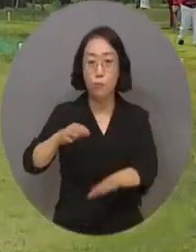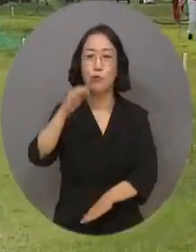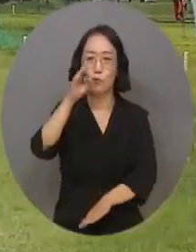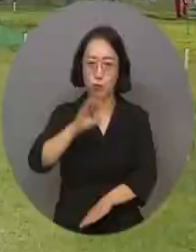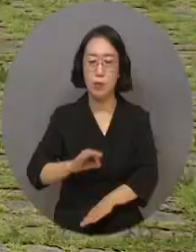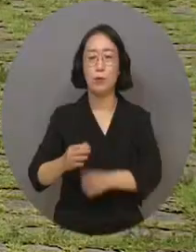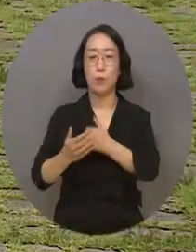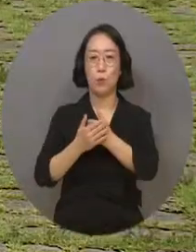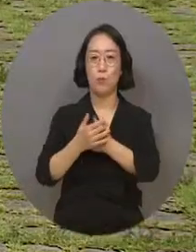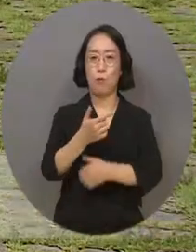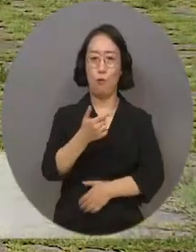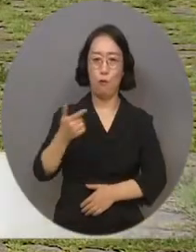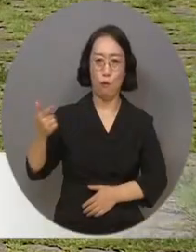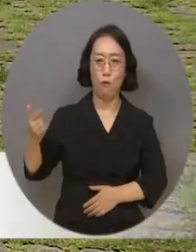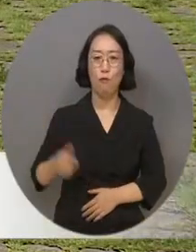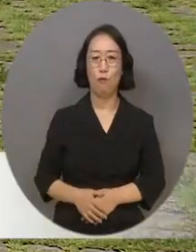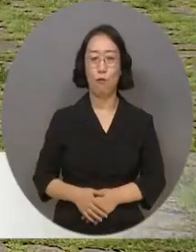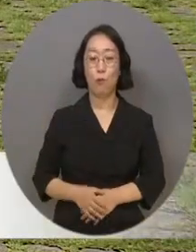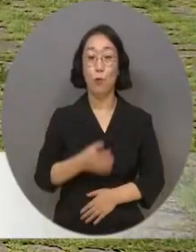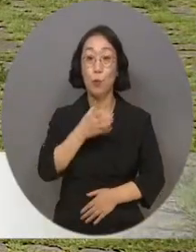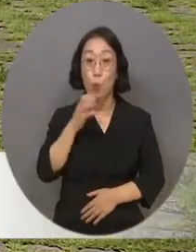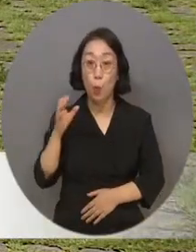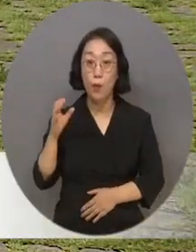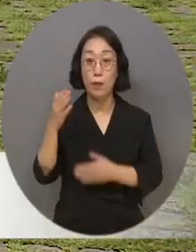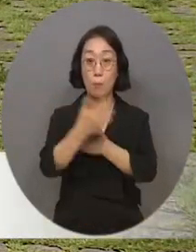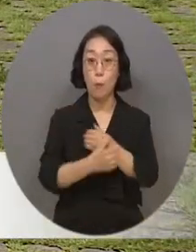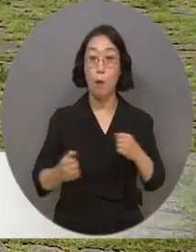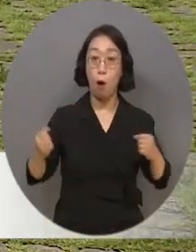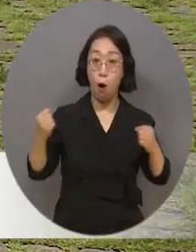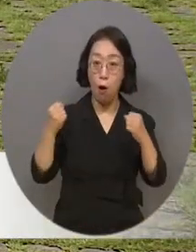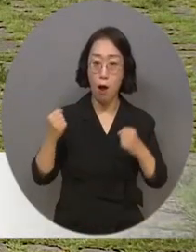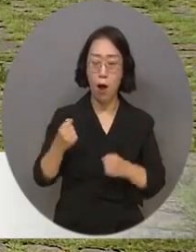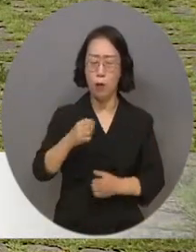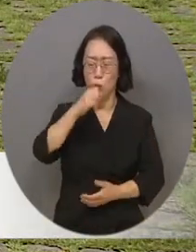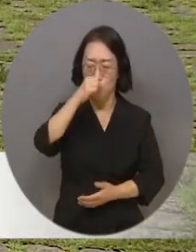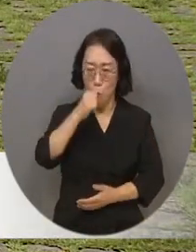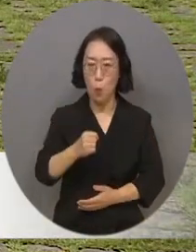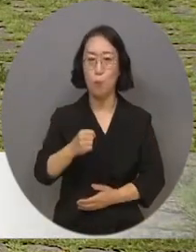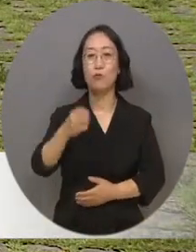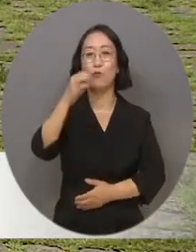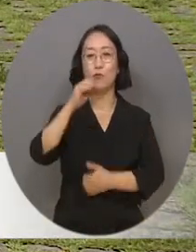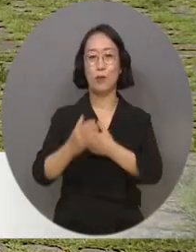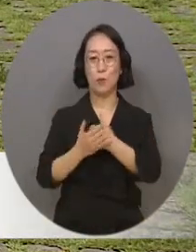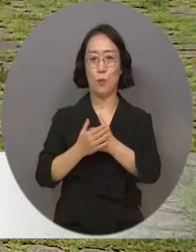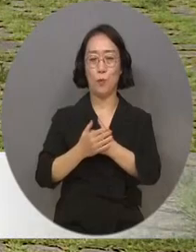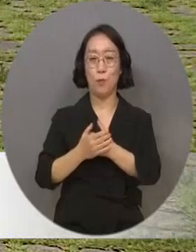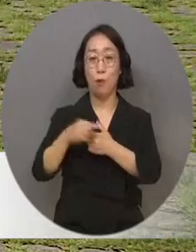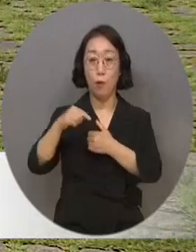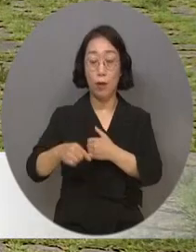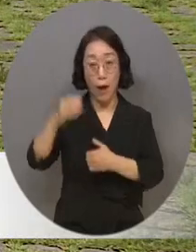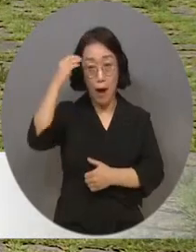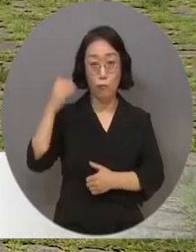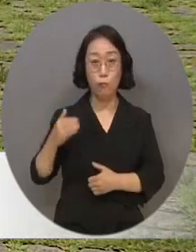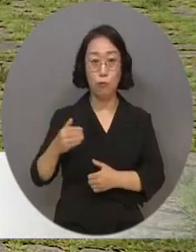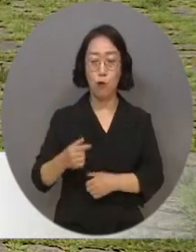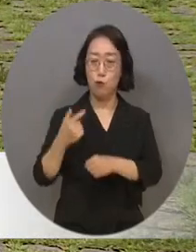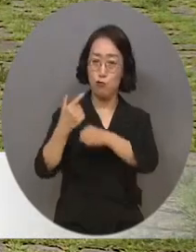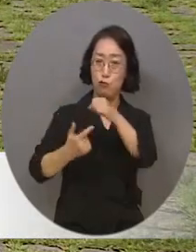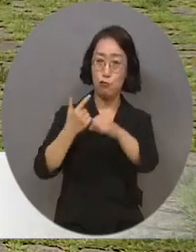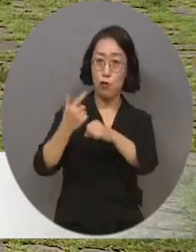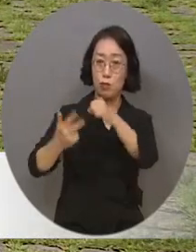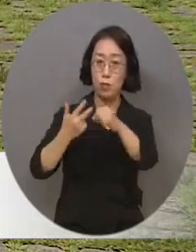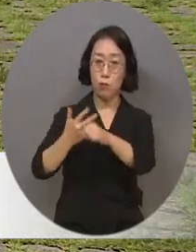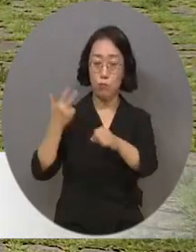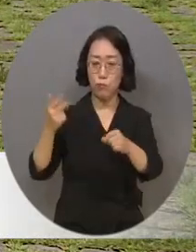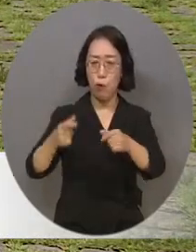효과적입니다. 노인 건강에 더없이 좋은 운동이다 하면서 우리나라도 지금 제가 알기로 6, 7년 전부터